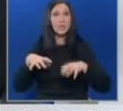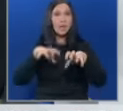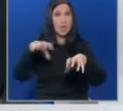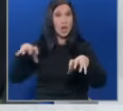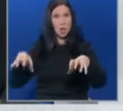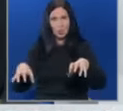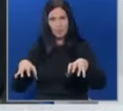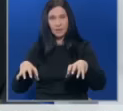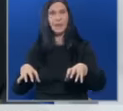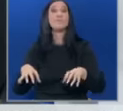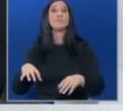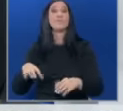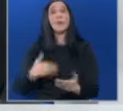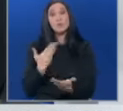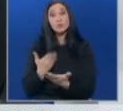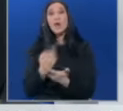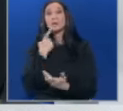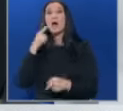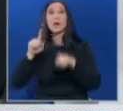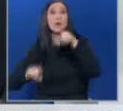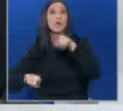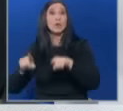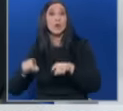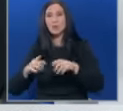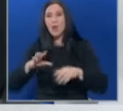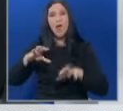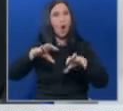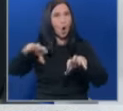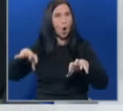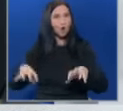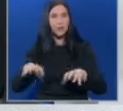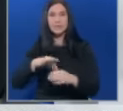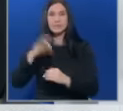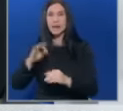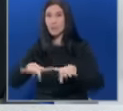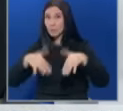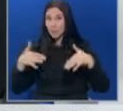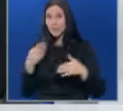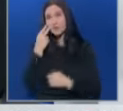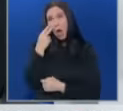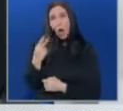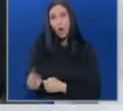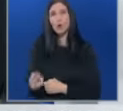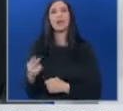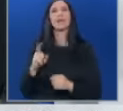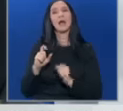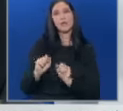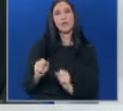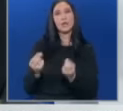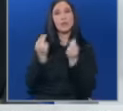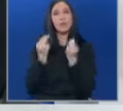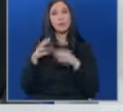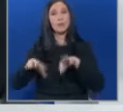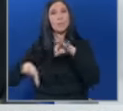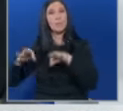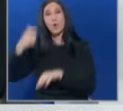групи на номинациите за регулаторните органи, избрани от парламента, с оглед гарантиране на най-добрия